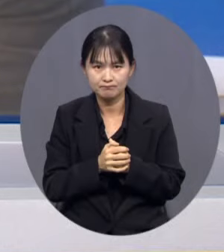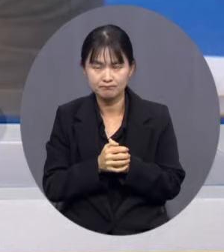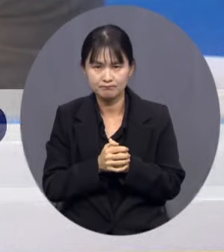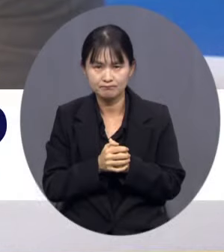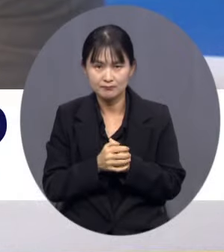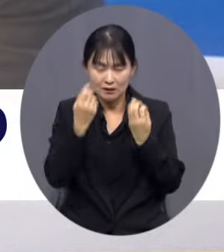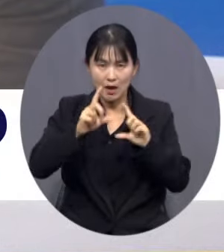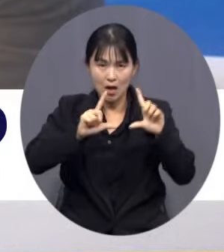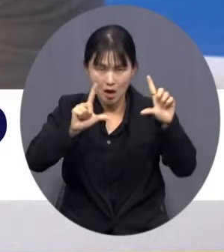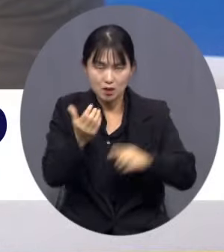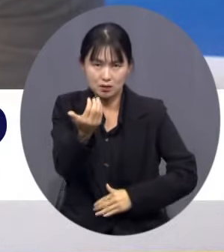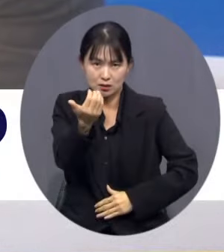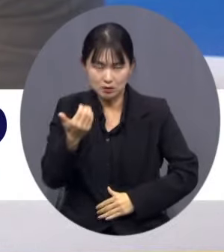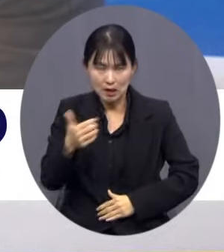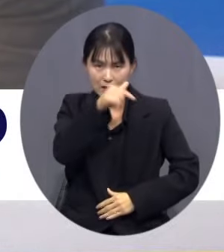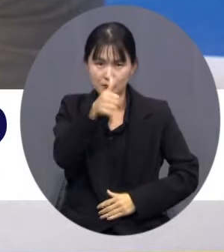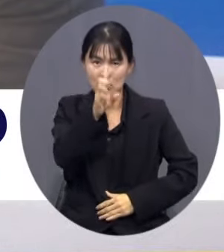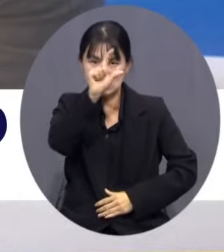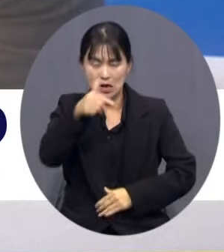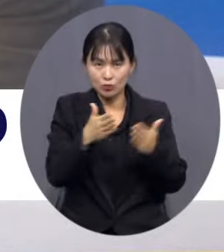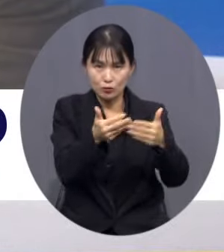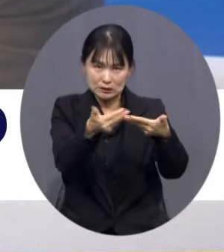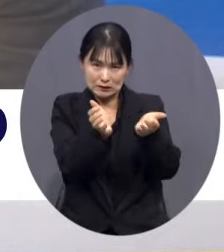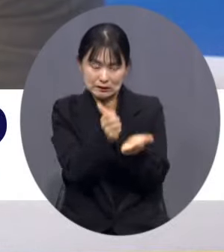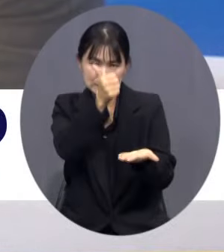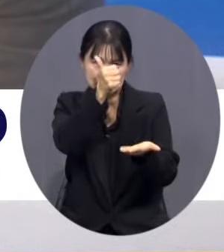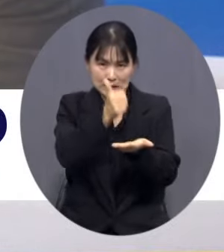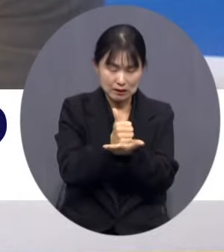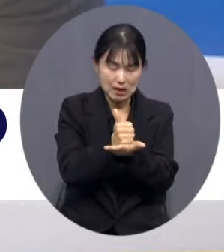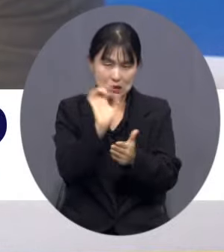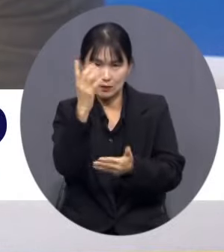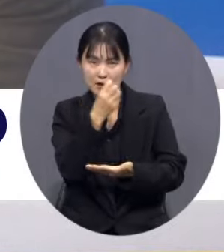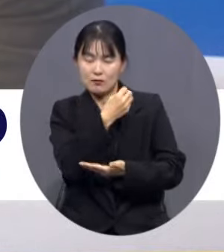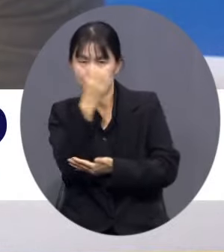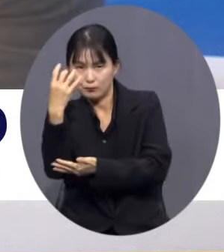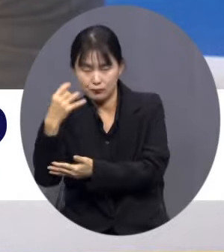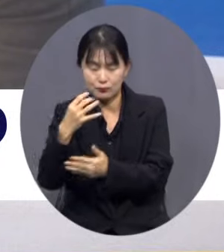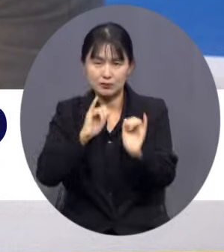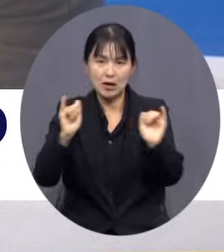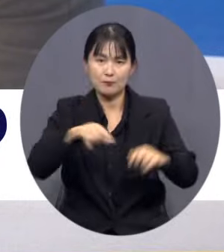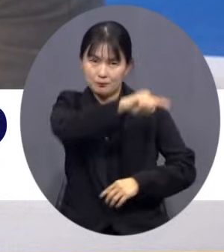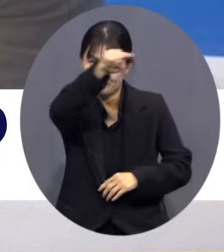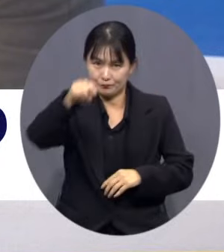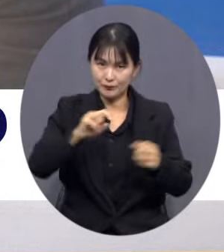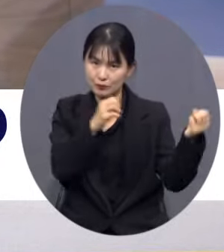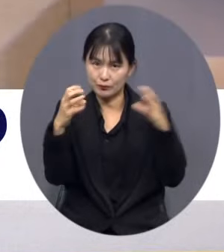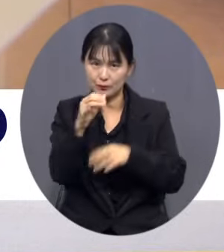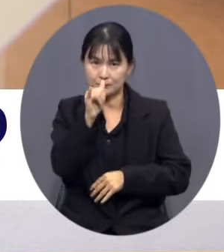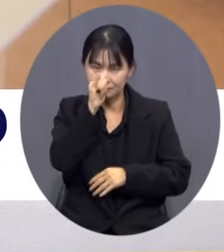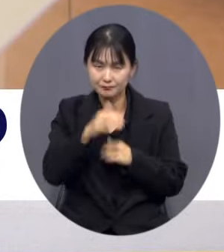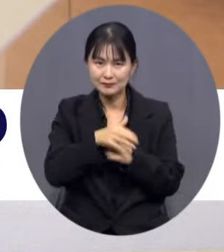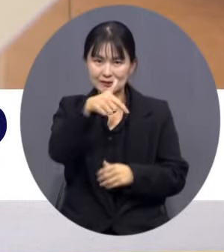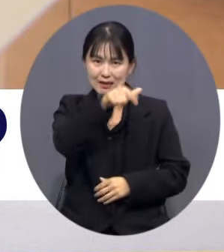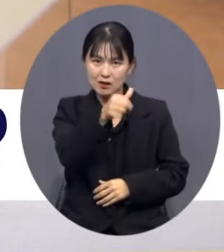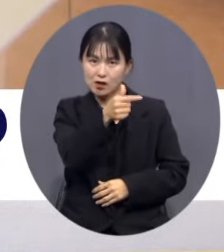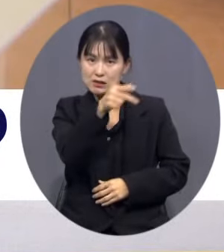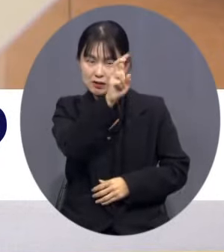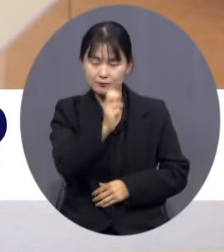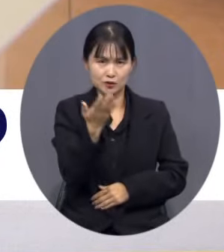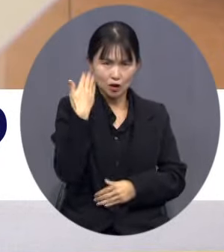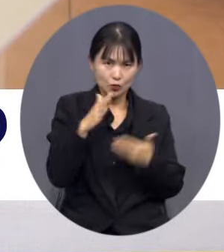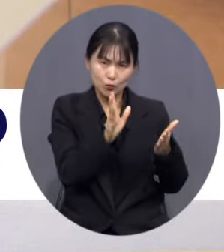새해를 앞두고 김경학 제주도의회 의장이 언론사와 공동 신년 대담을 가졌는데요. 강경음 전